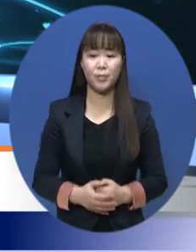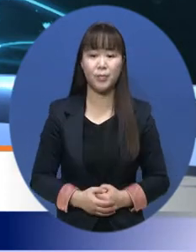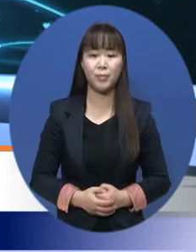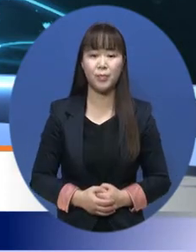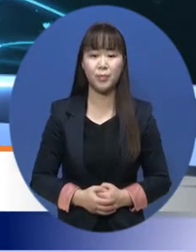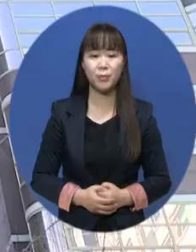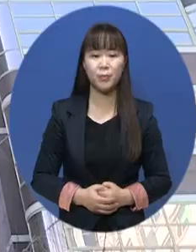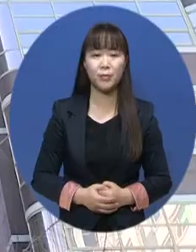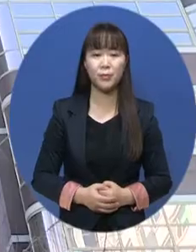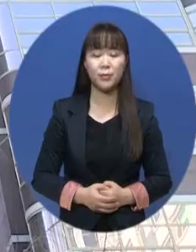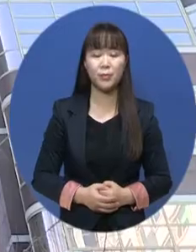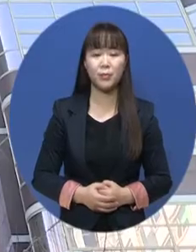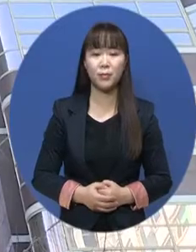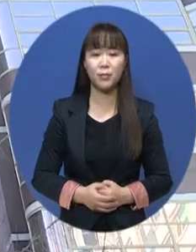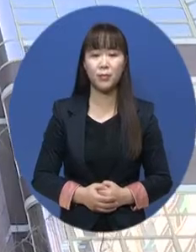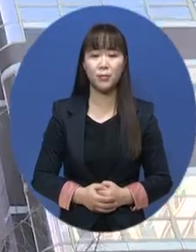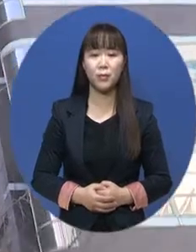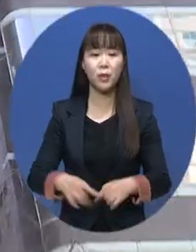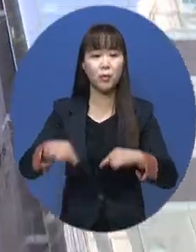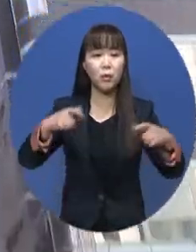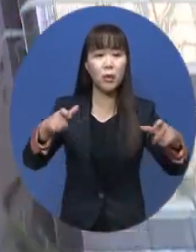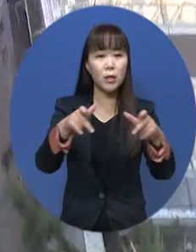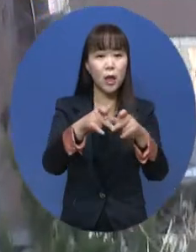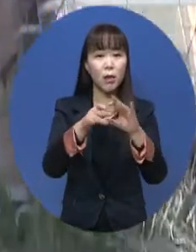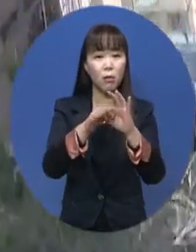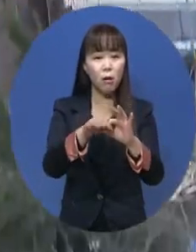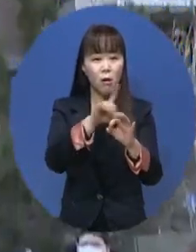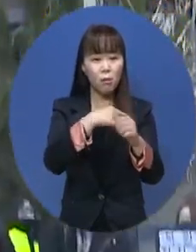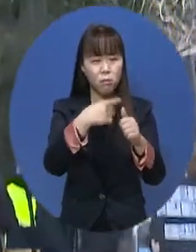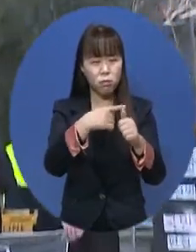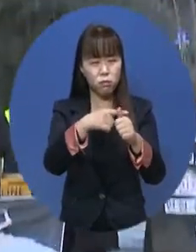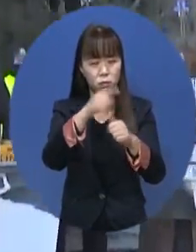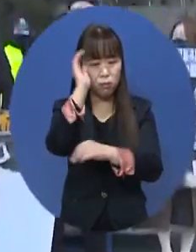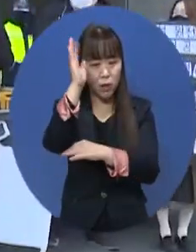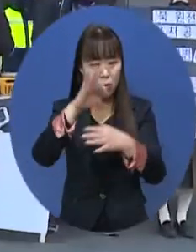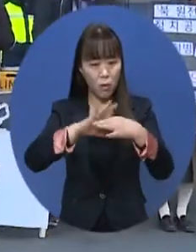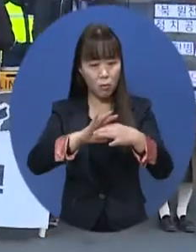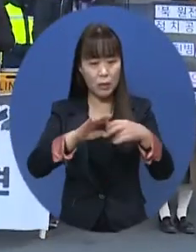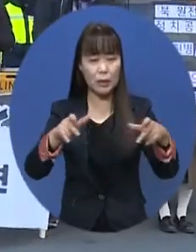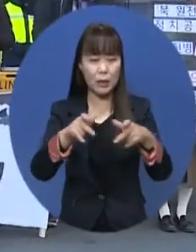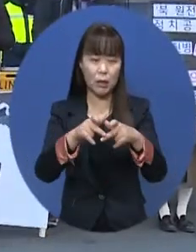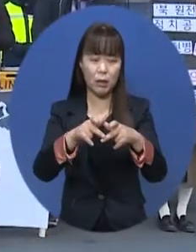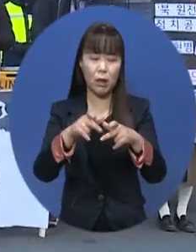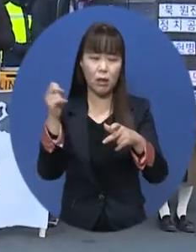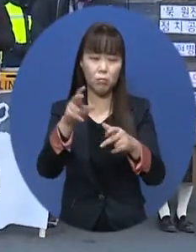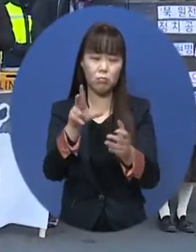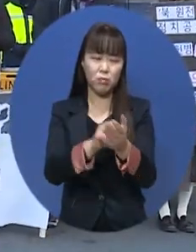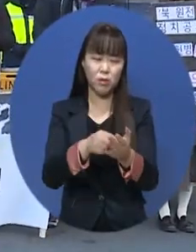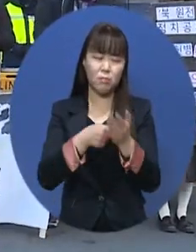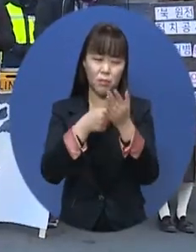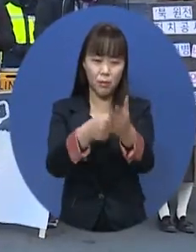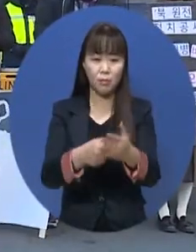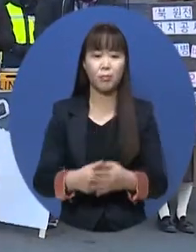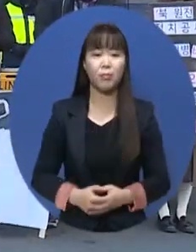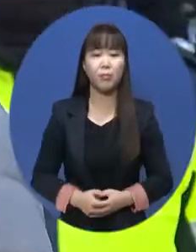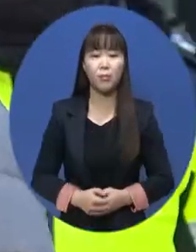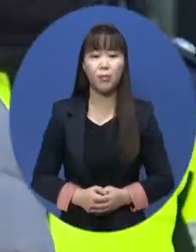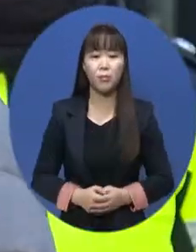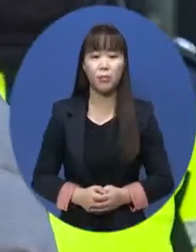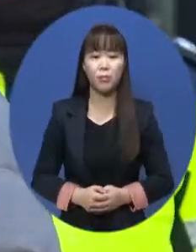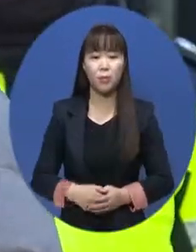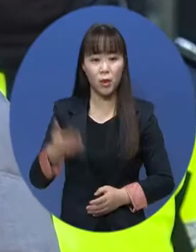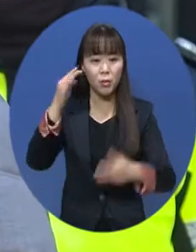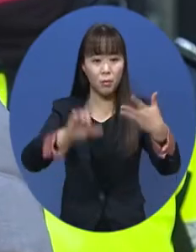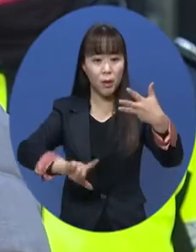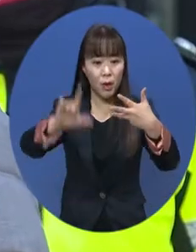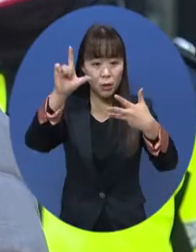들어봤습니다. 정치권의 장애인 비하 발언에 대해 장애계가 문제 제기에 나섰습니다. 지난